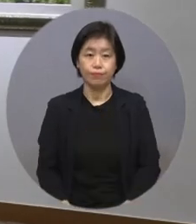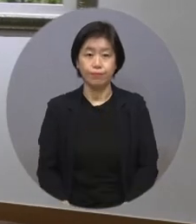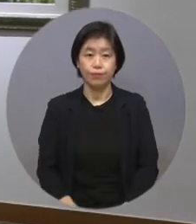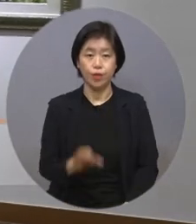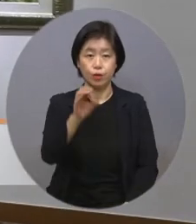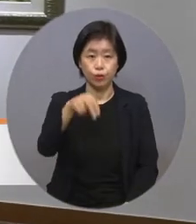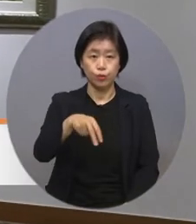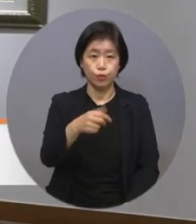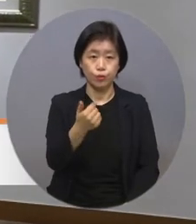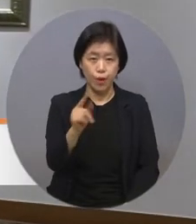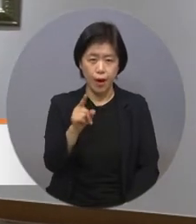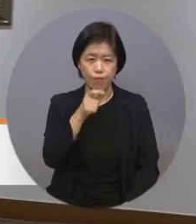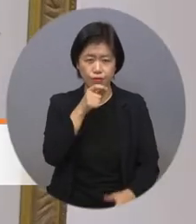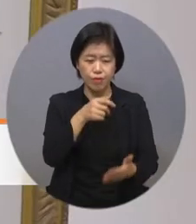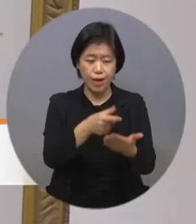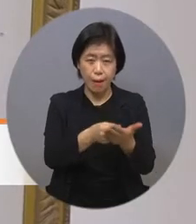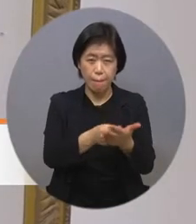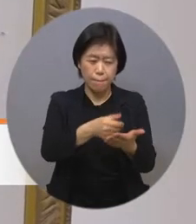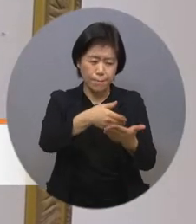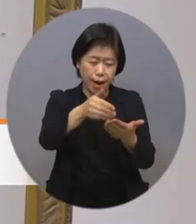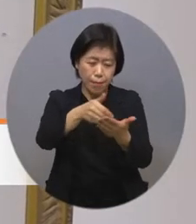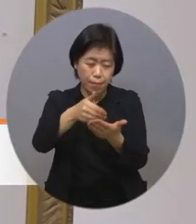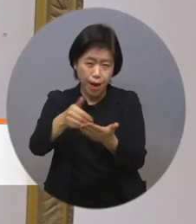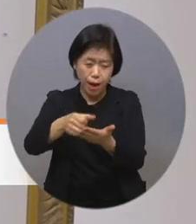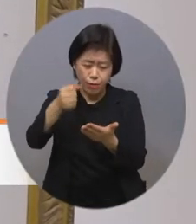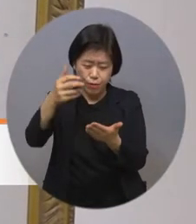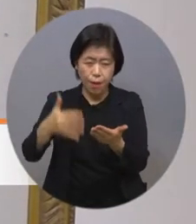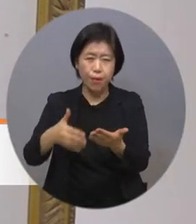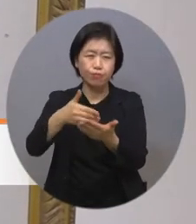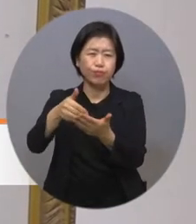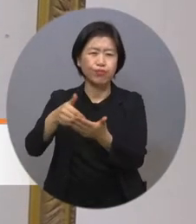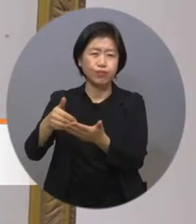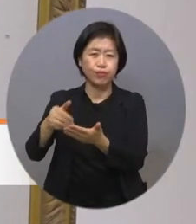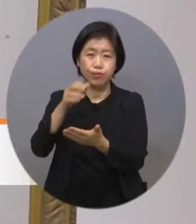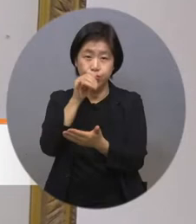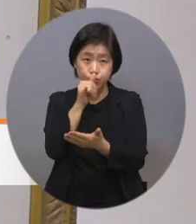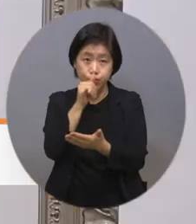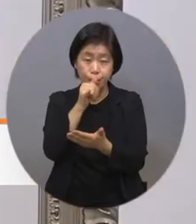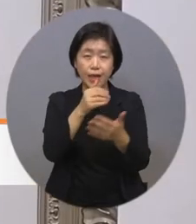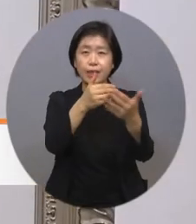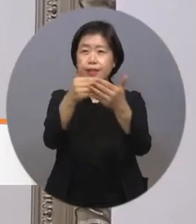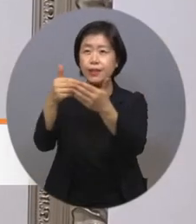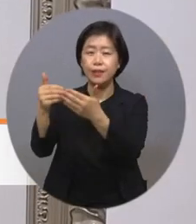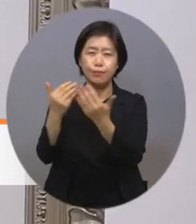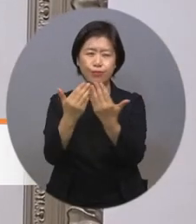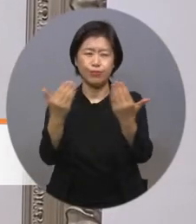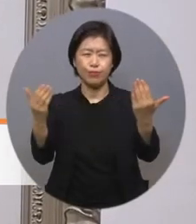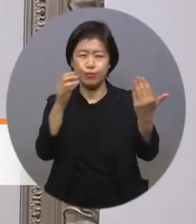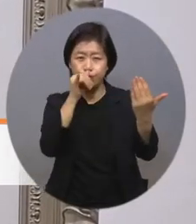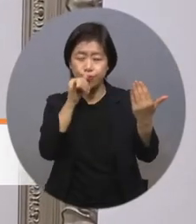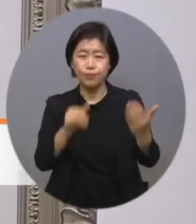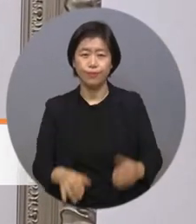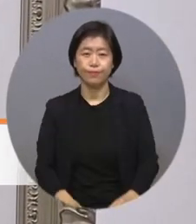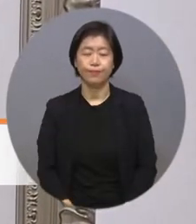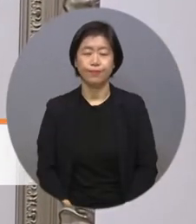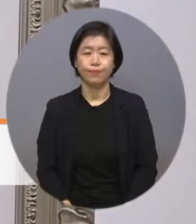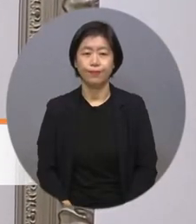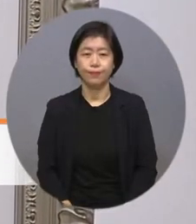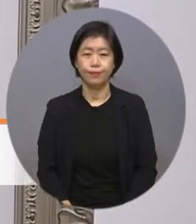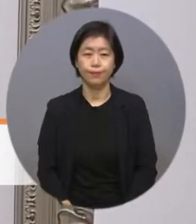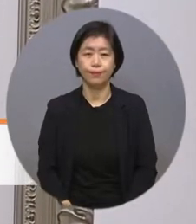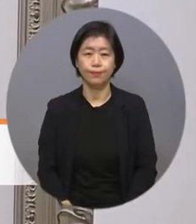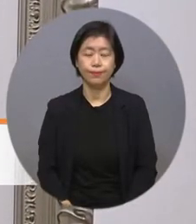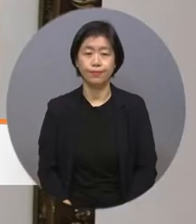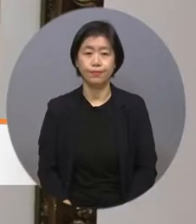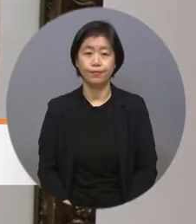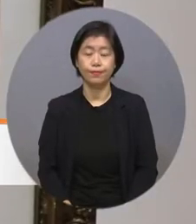유화물감으로 여러 겹 칠한 깊은 빛깔을 화폭에 담아 무게감을 실어준 작품들은 작가의 품위 있는 식견을 보여주고